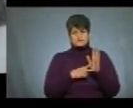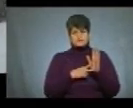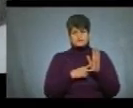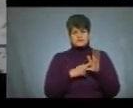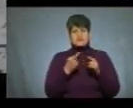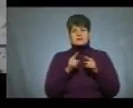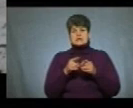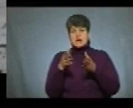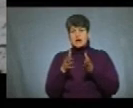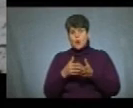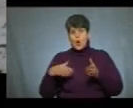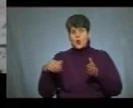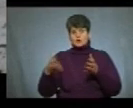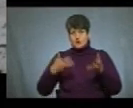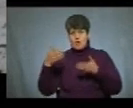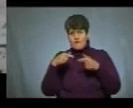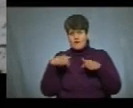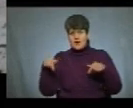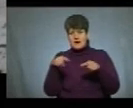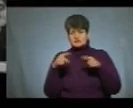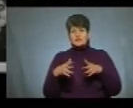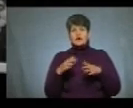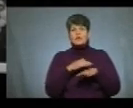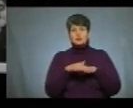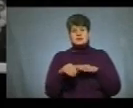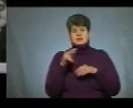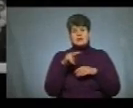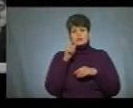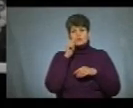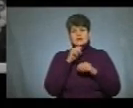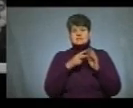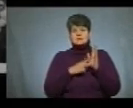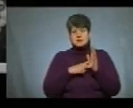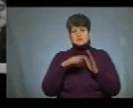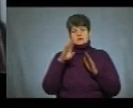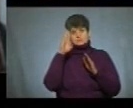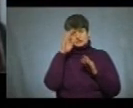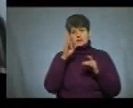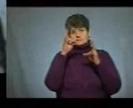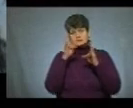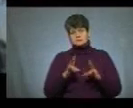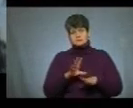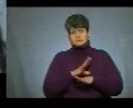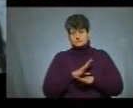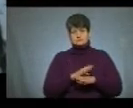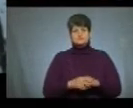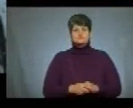Це котлован на вулиці Лесі Українки, 18, де травмувався чоловік. Юрій Марчук бачив, як усе